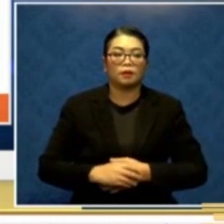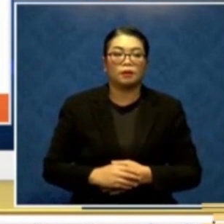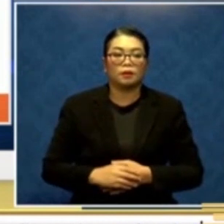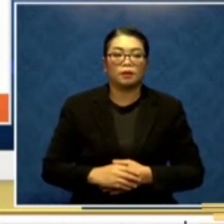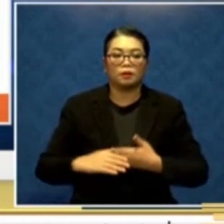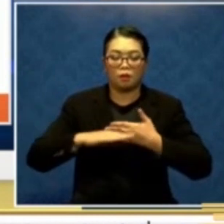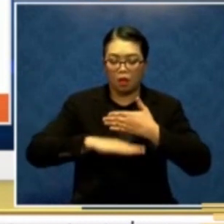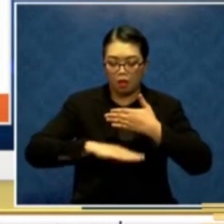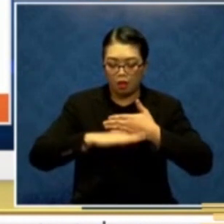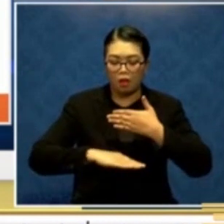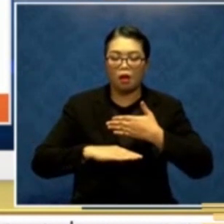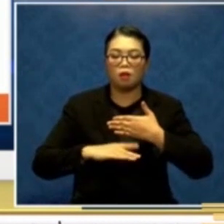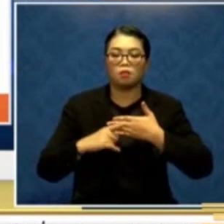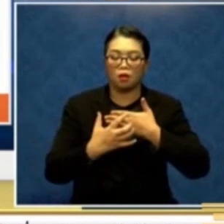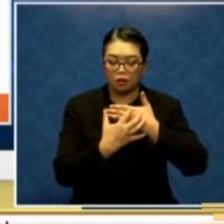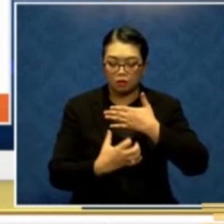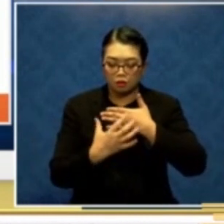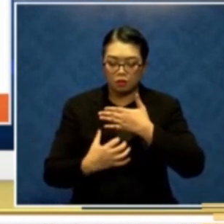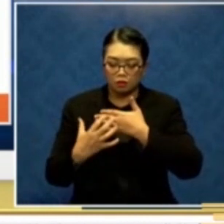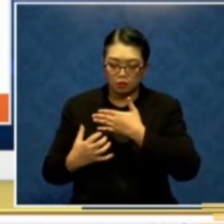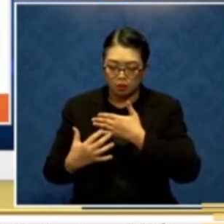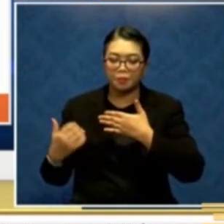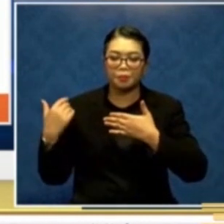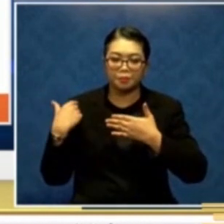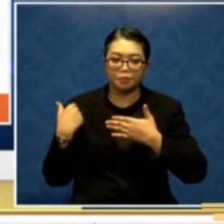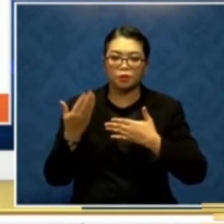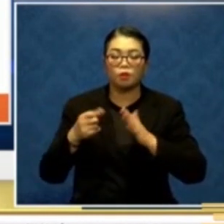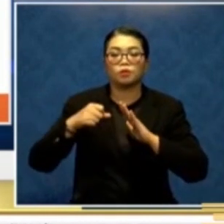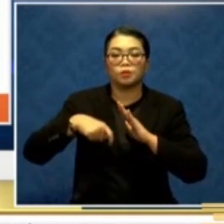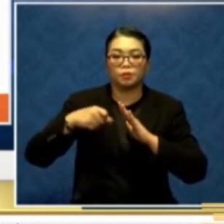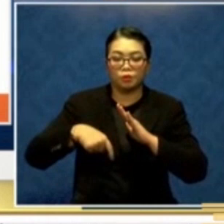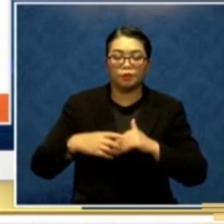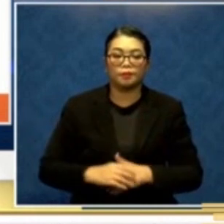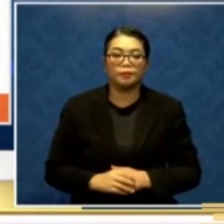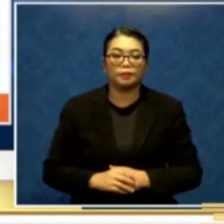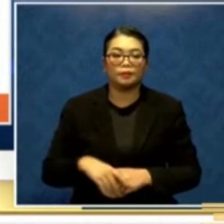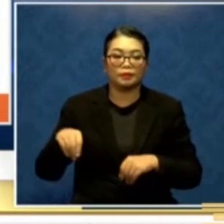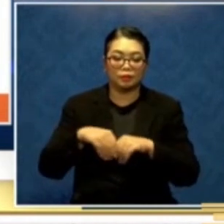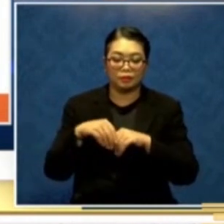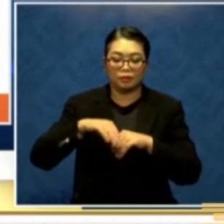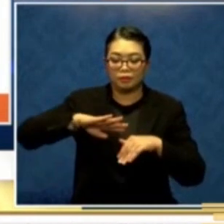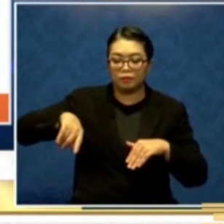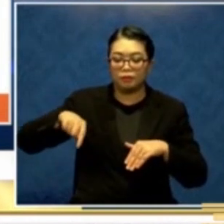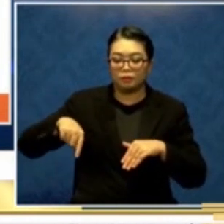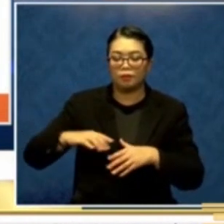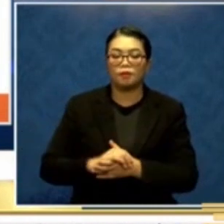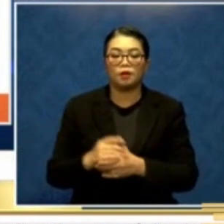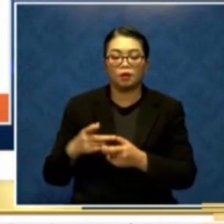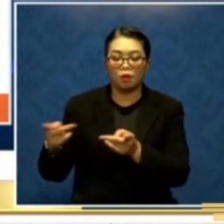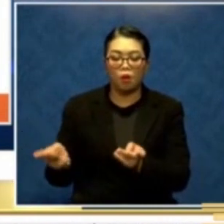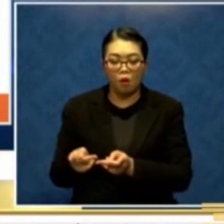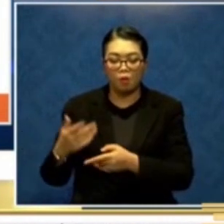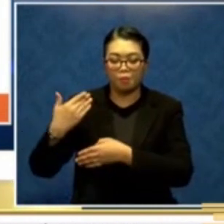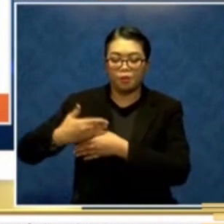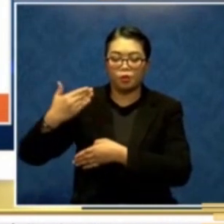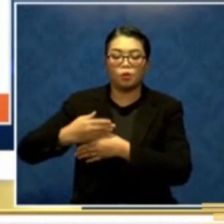ซึมลกษณะชำลดซุดโคมเสียหายแล้วรวาซึมอยู่บริเวณนหลายจุดนะครับนอกBE ยัพบวาบริเวณท้ายของคองอ้อน Bett Trustยัไม่มประตู